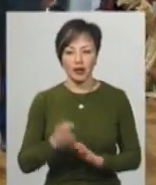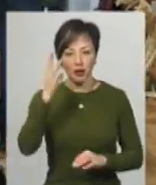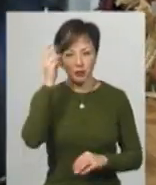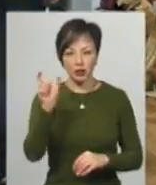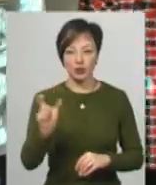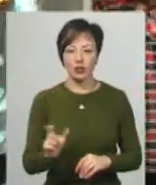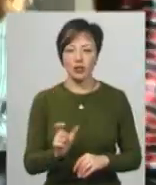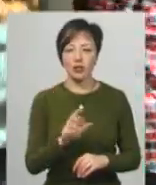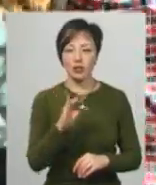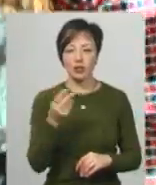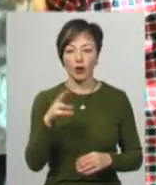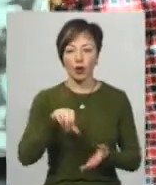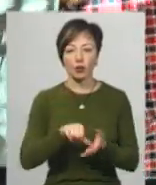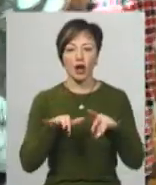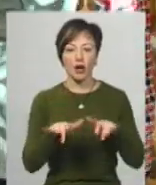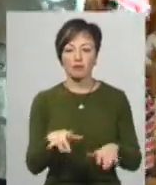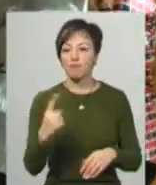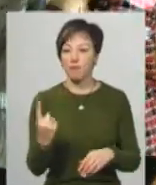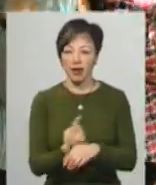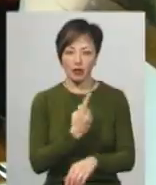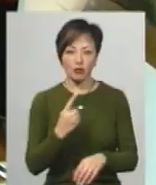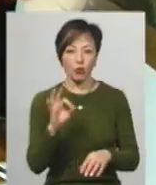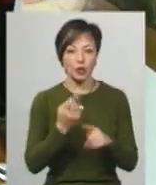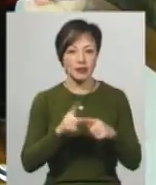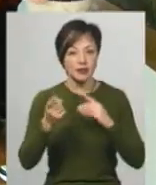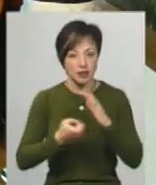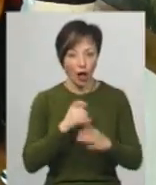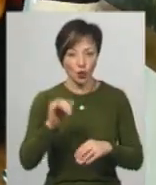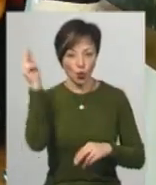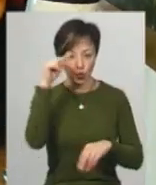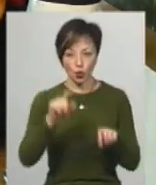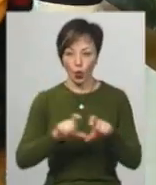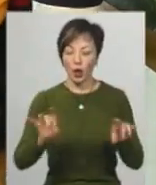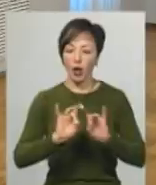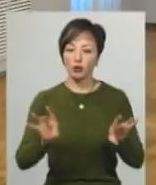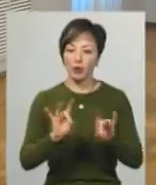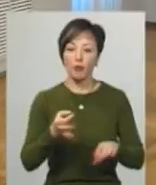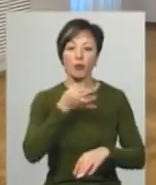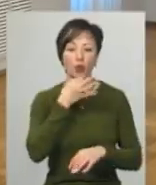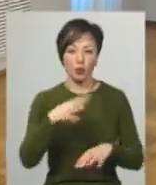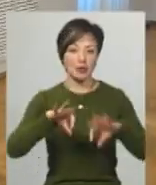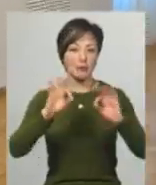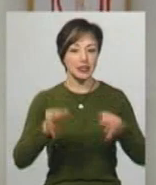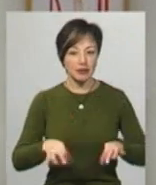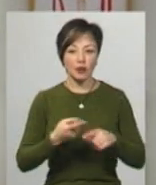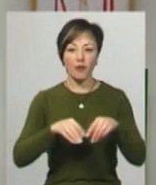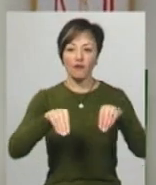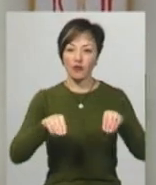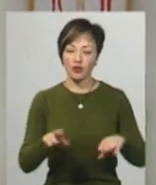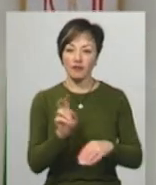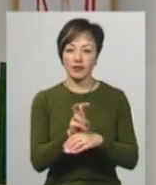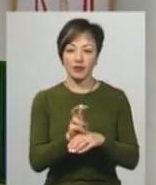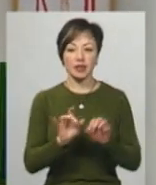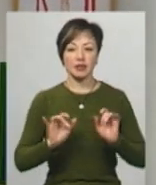Хмельничанка Юлія Онуфрійчук участь у акції бере вперше. Про неї дізналась у школі. Розповідає, їй подобається мистецтво, тому і вирішила